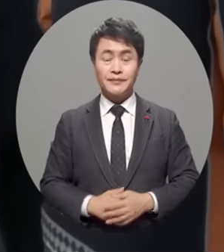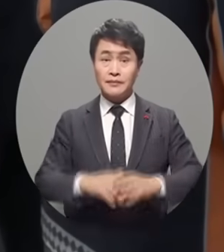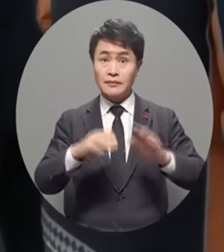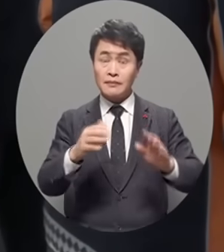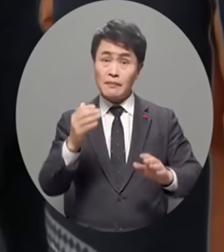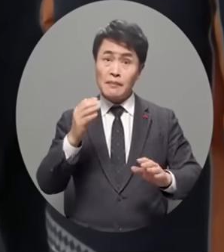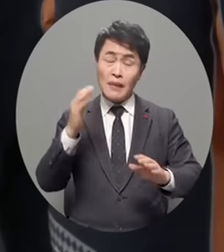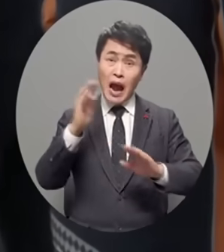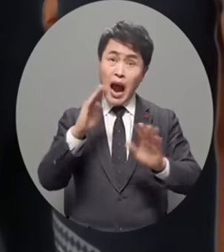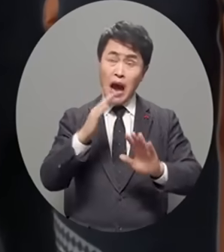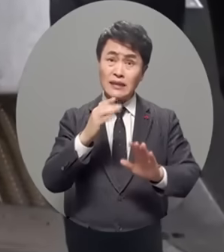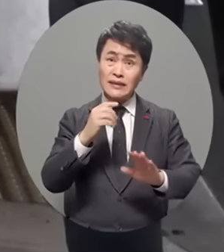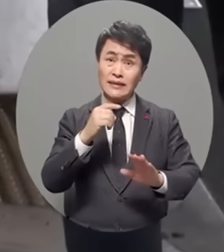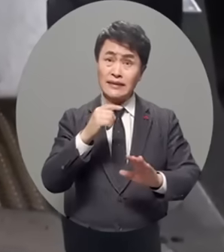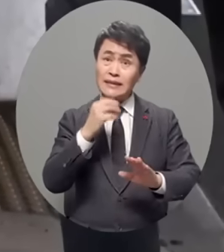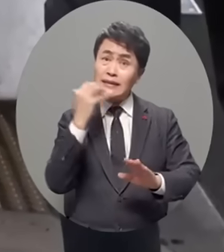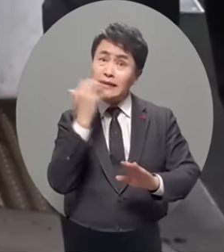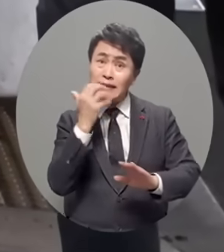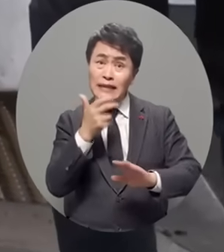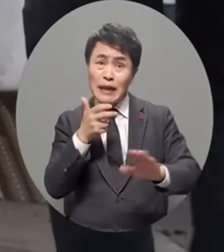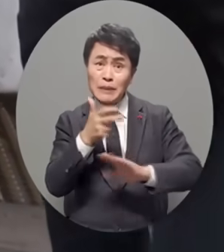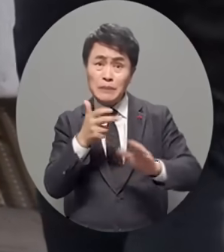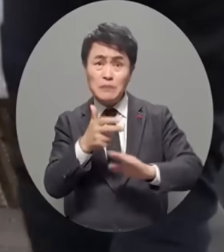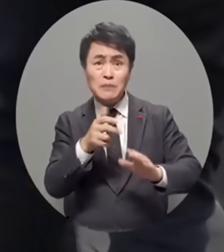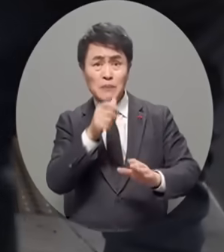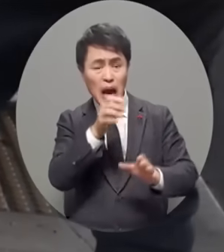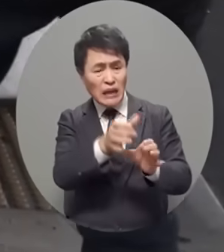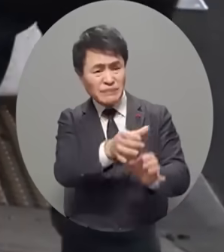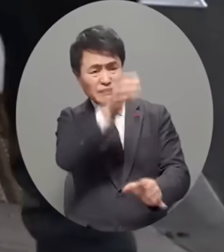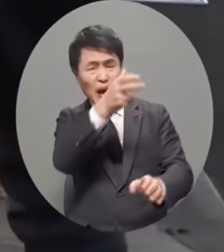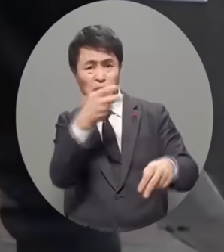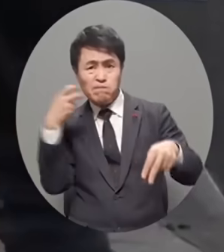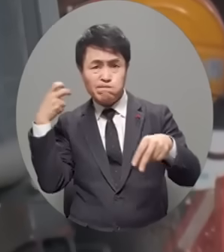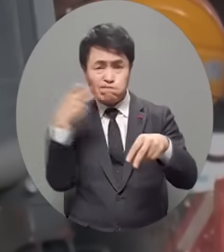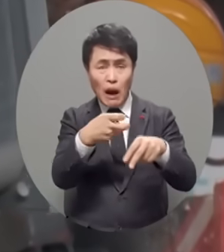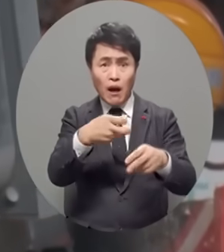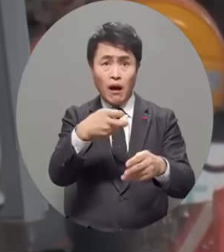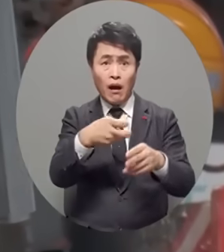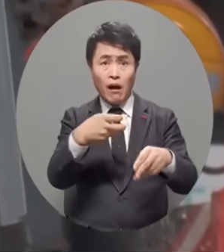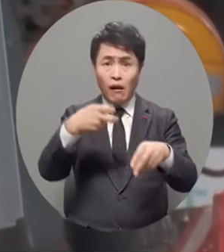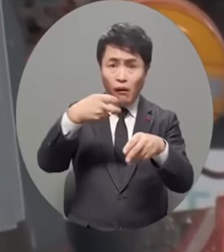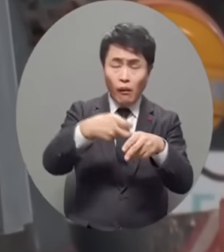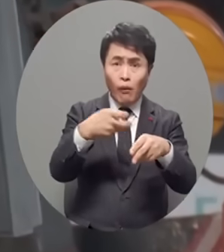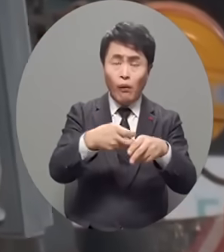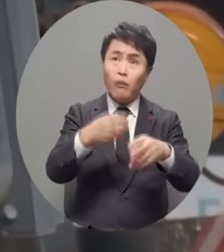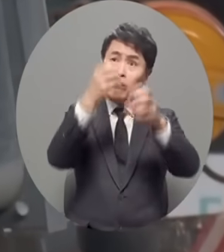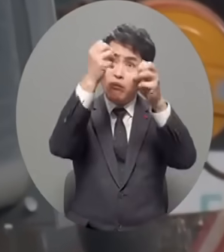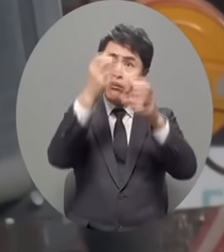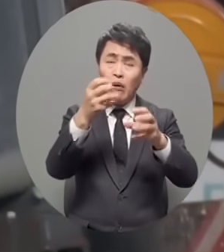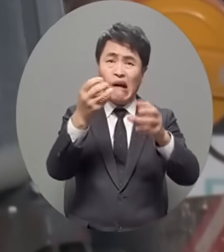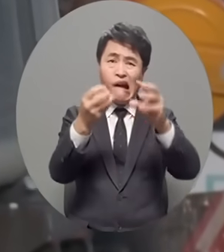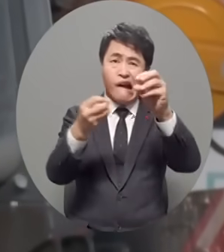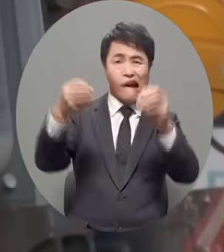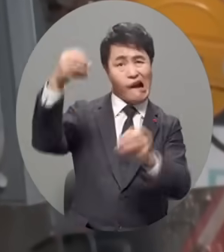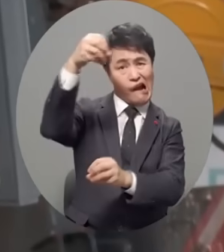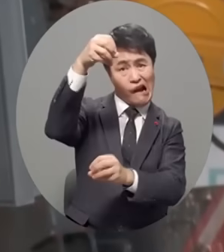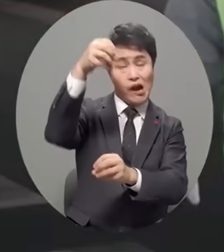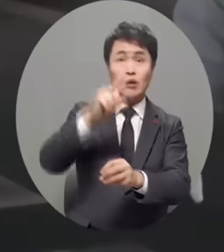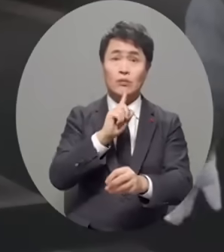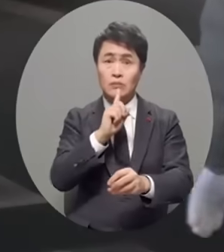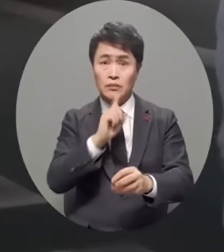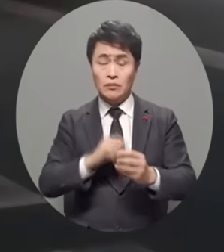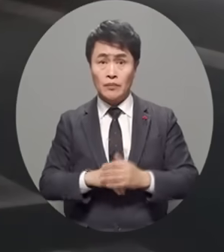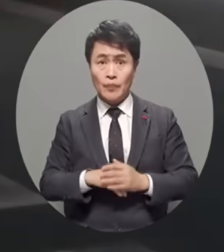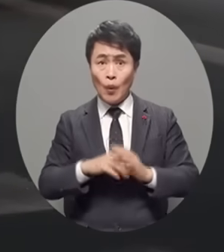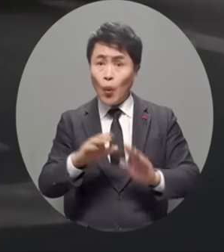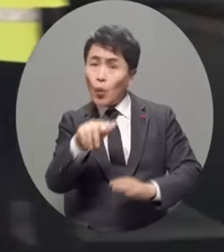하늘색 시내버스가 인도 위 철제 기둥을 들이받은 채 서 있고 똑바로 서 있어야 할 신호등은 거꾸로 매달려 있습니다.